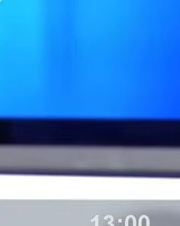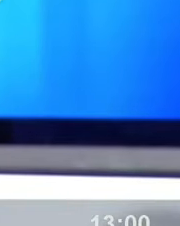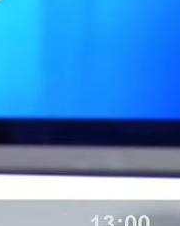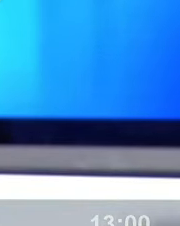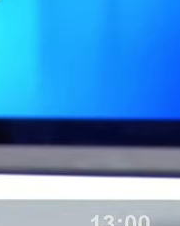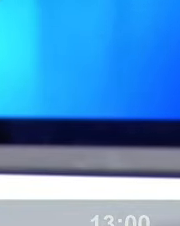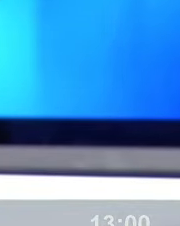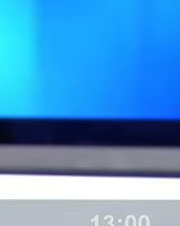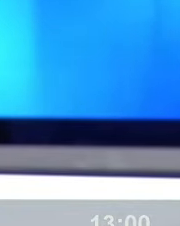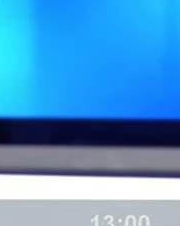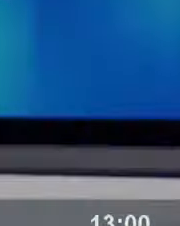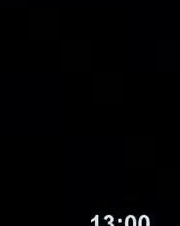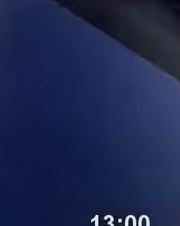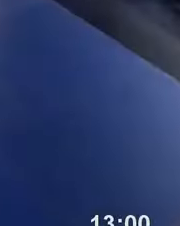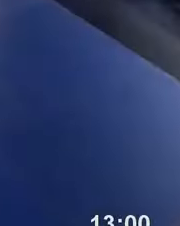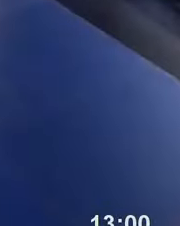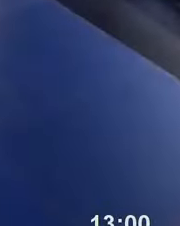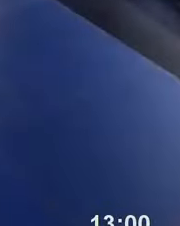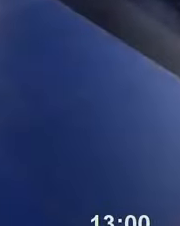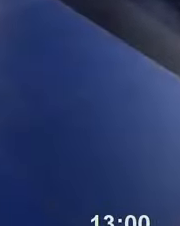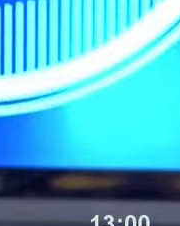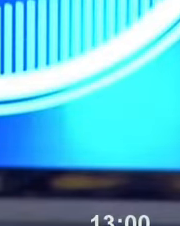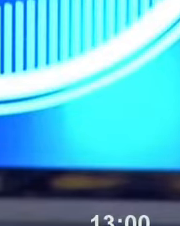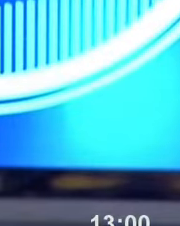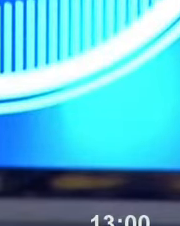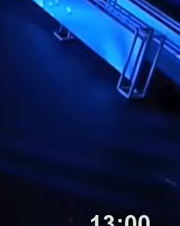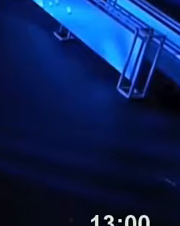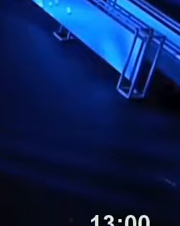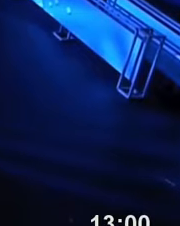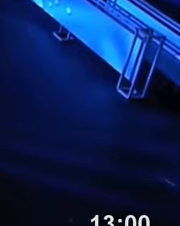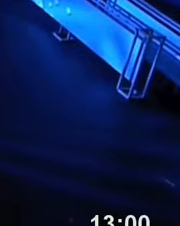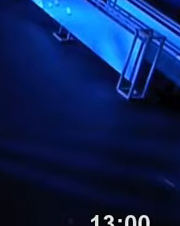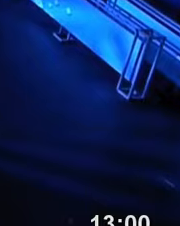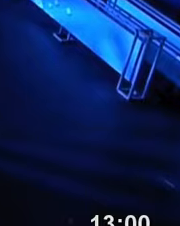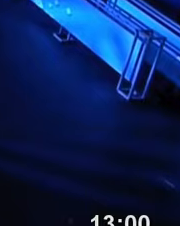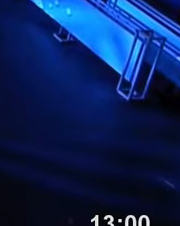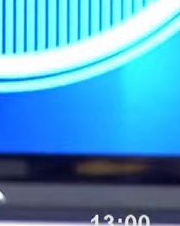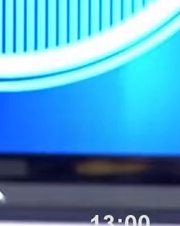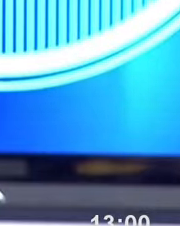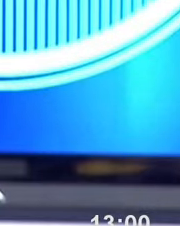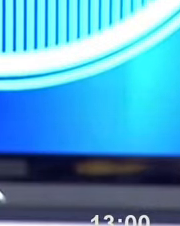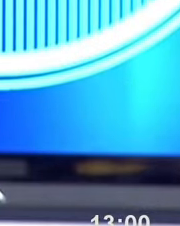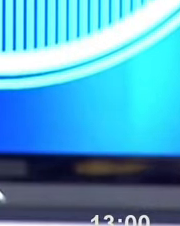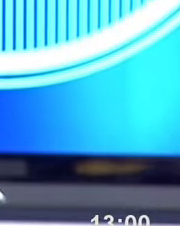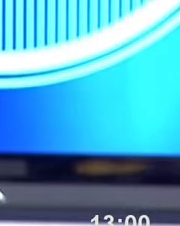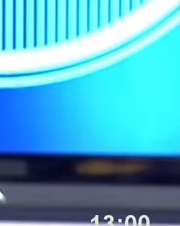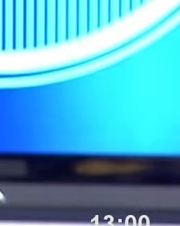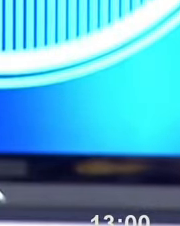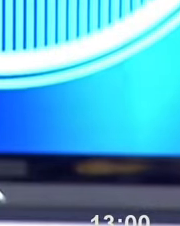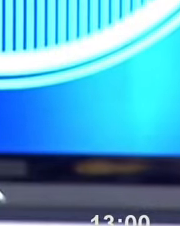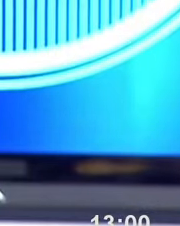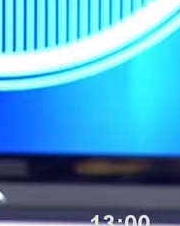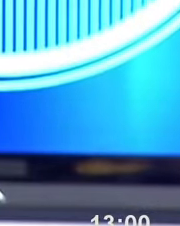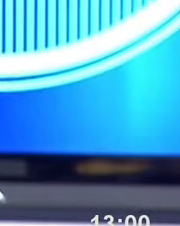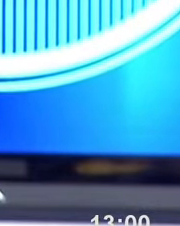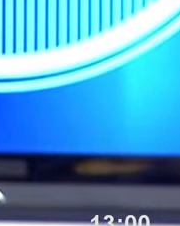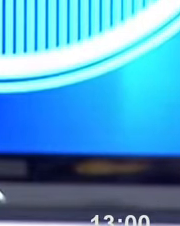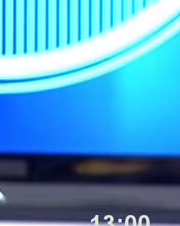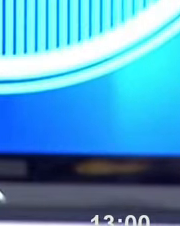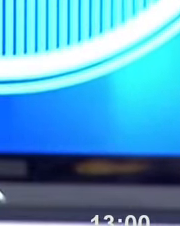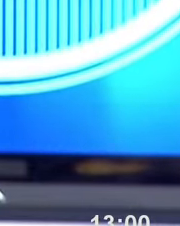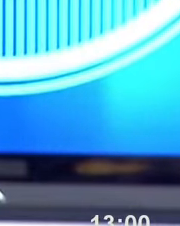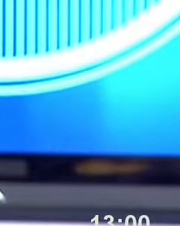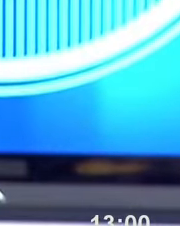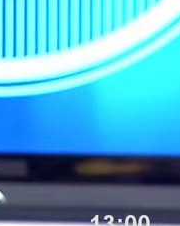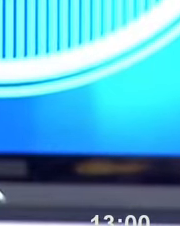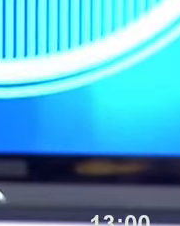Bună seara, în emisie talk show-ul Bună seara. Haideți să începem o discuție liberă. Unde este problema principală? Ați întâlnit ceva surprize, ceva lucruri care